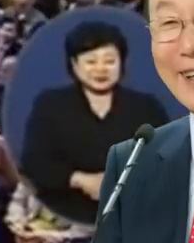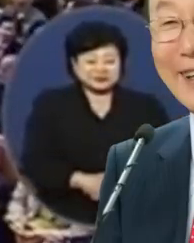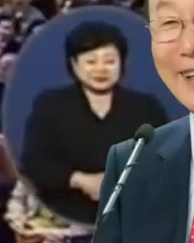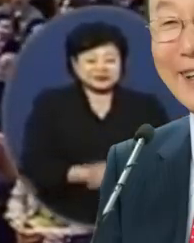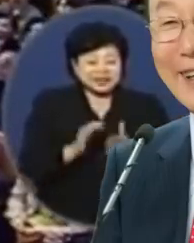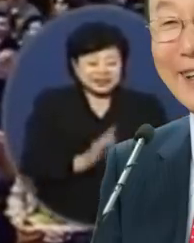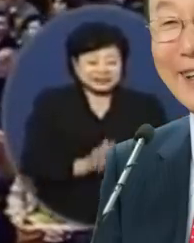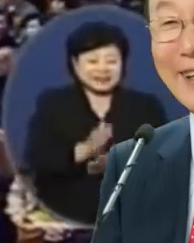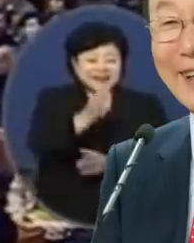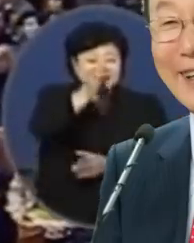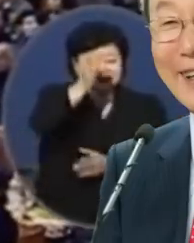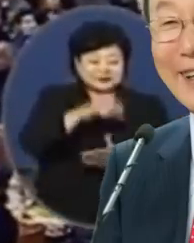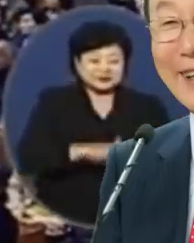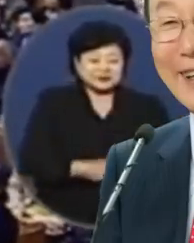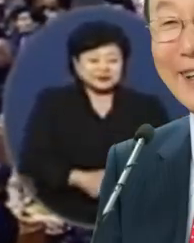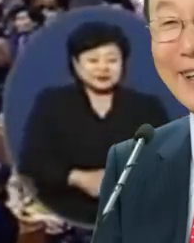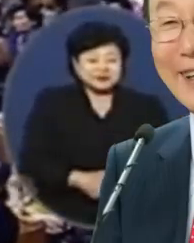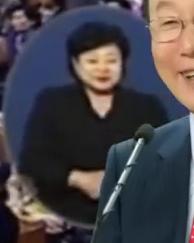할렐루야.